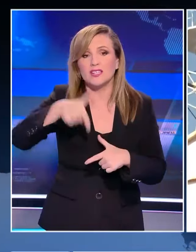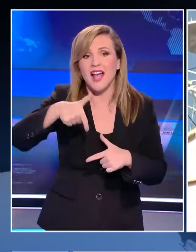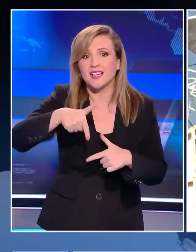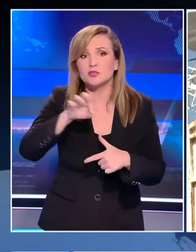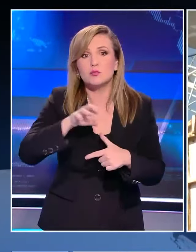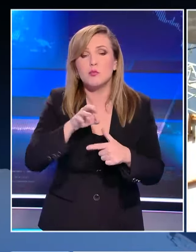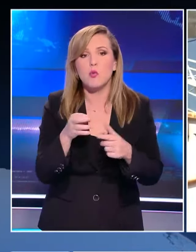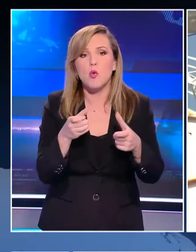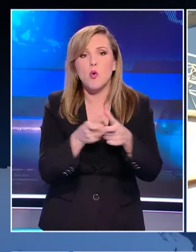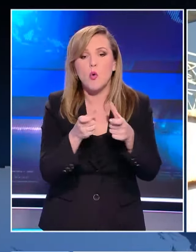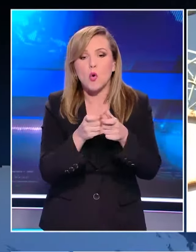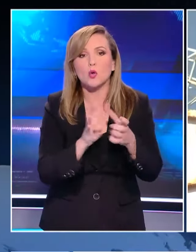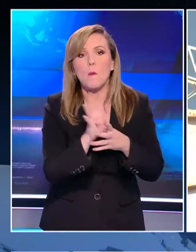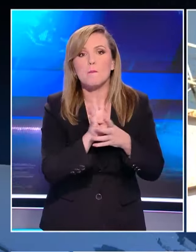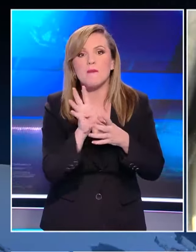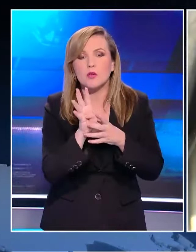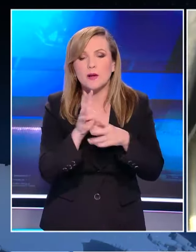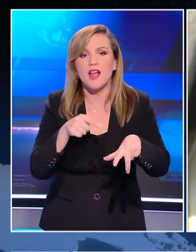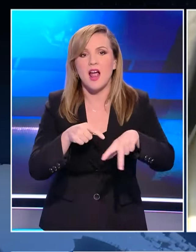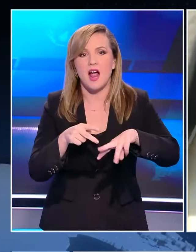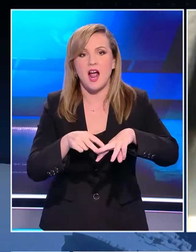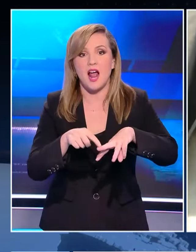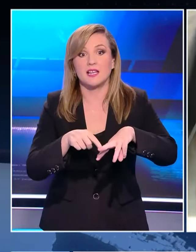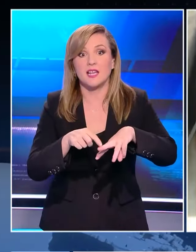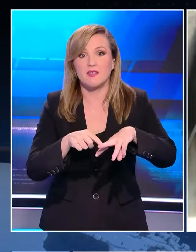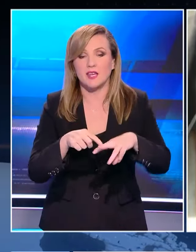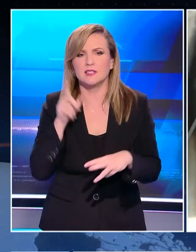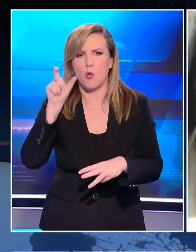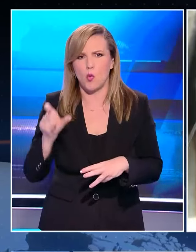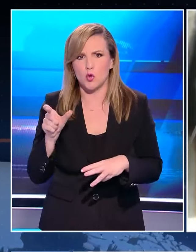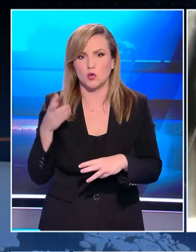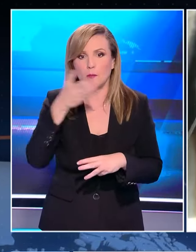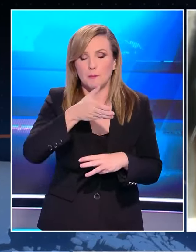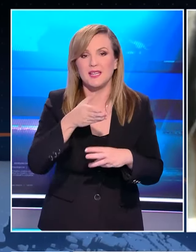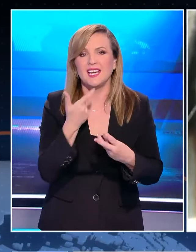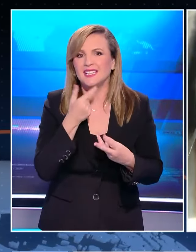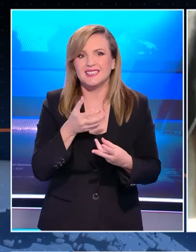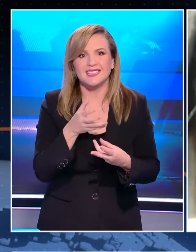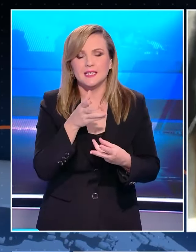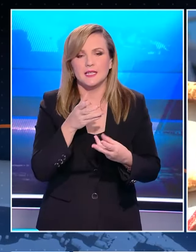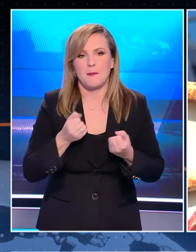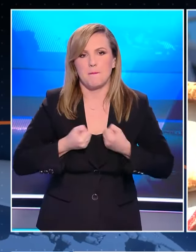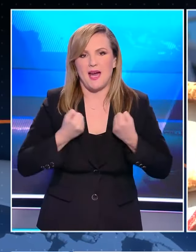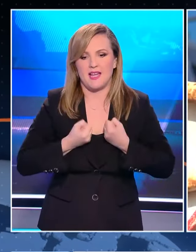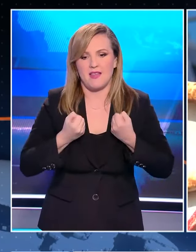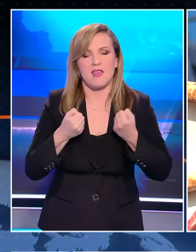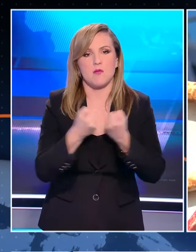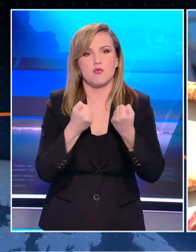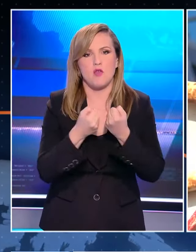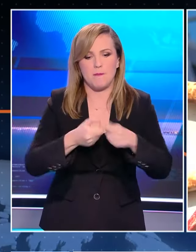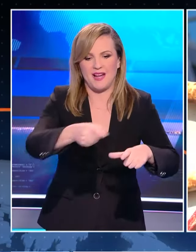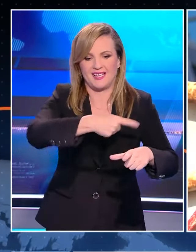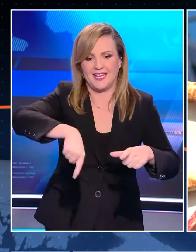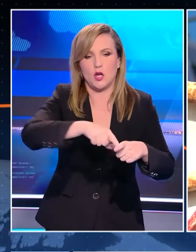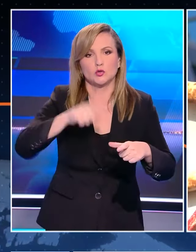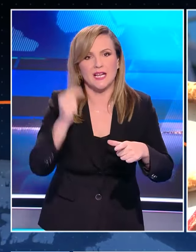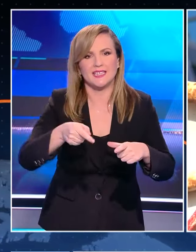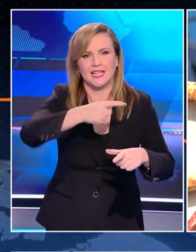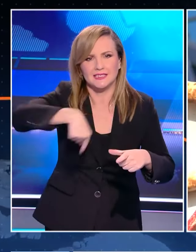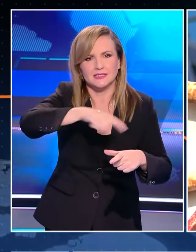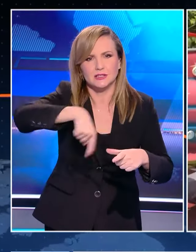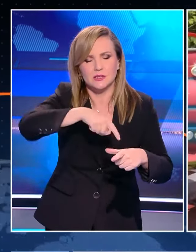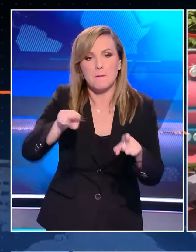Χαλκιδικής. Ο άτυχος νεαρός έχασε τη ζωή του στην τελή κούρσα ενός κακοσυντηρημένου όπως φαίνεται παιχνιδιού όπου είχε ανέβει μαζί με τον